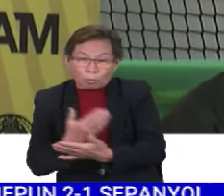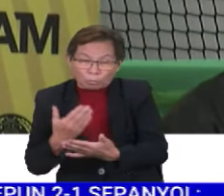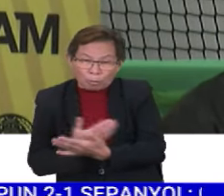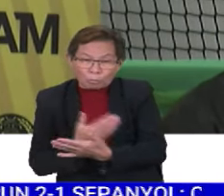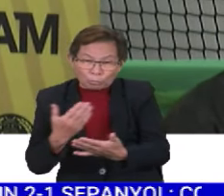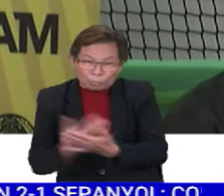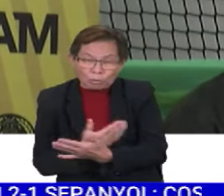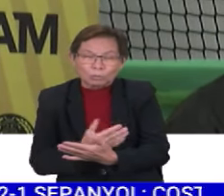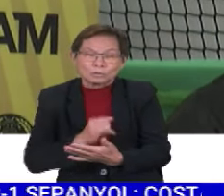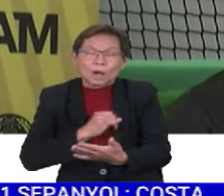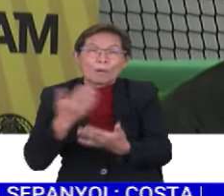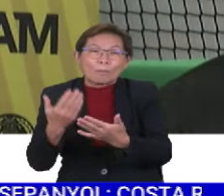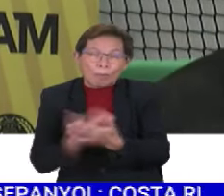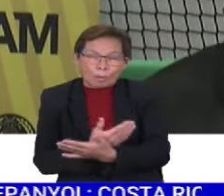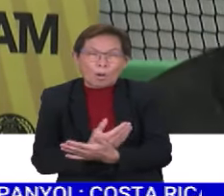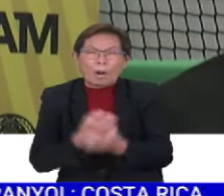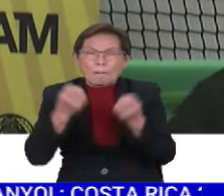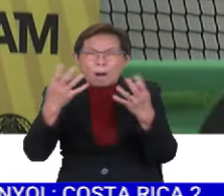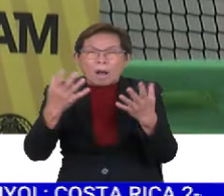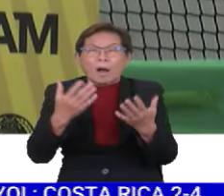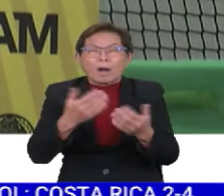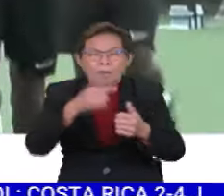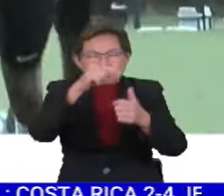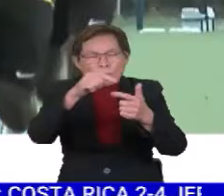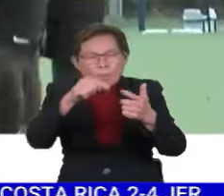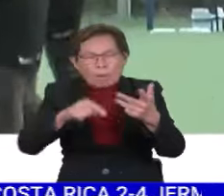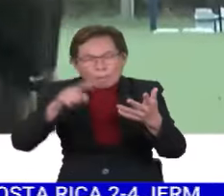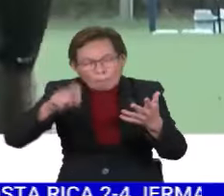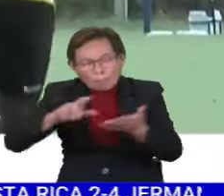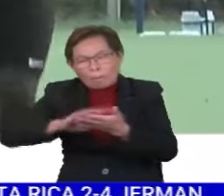so banyak lagi benda-benda yang saya kena belajar.